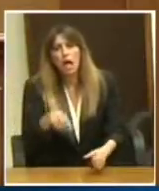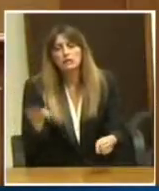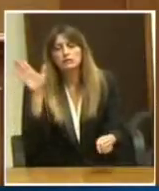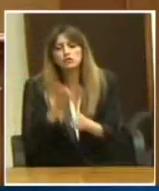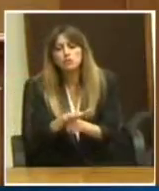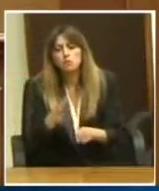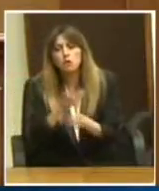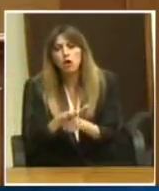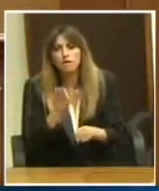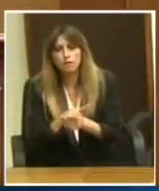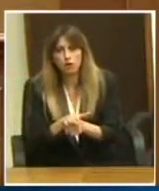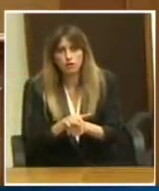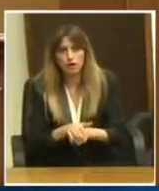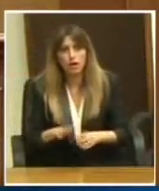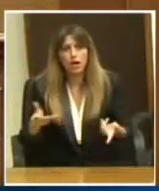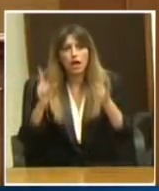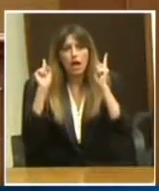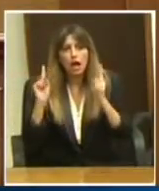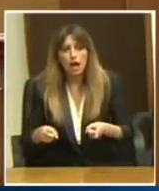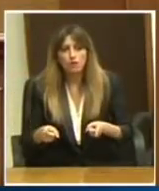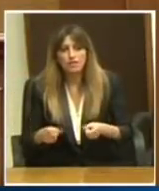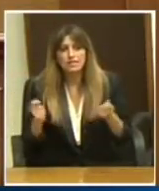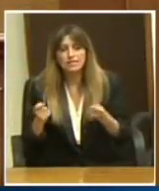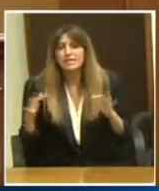διεθνή κοινότητα. Αποφασίστε τι από όλα αυτά κάνετε τόσα χρόνια.